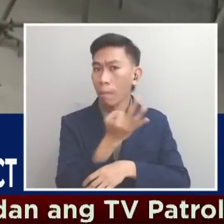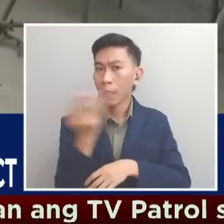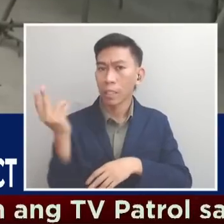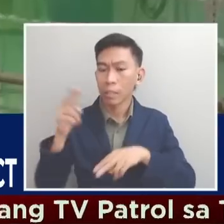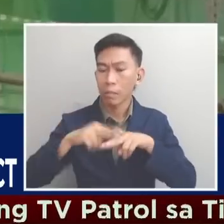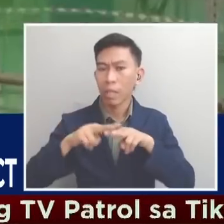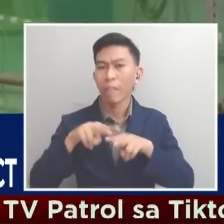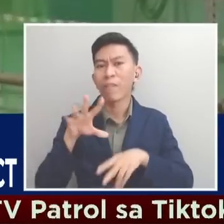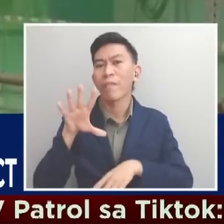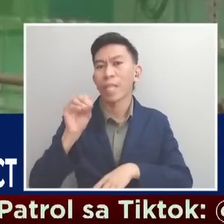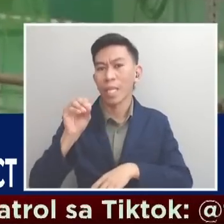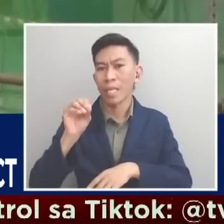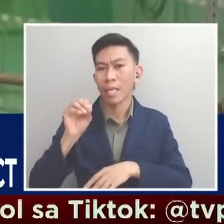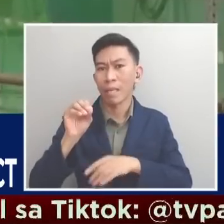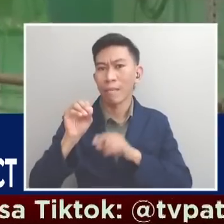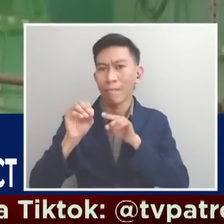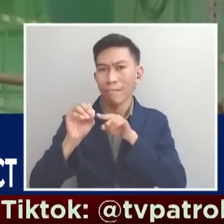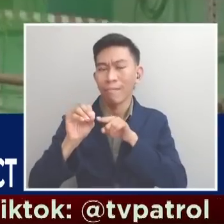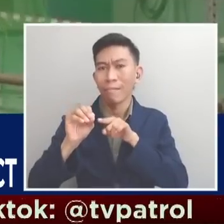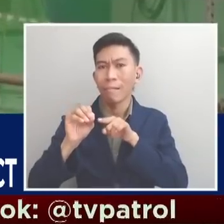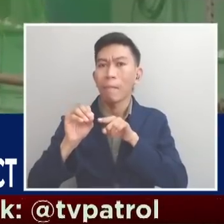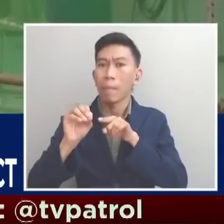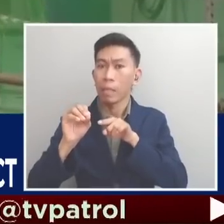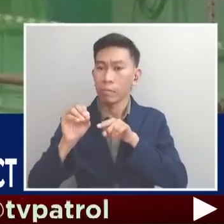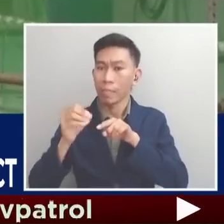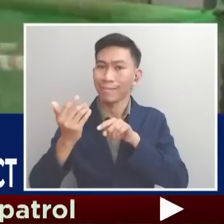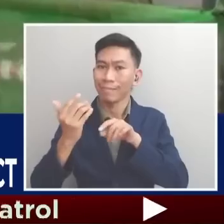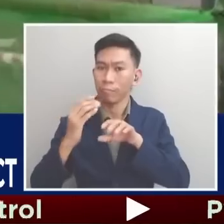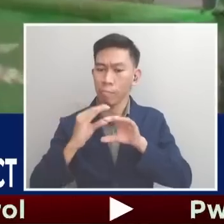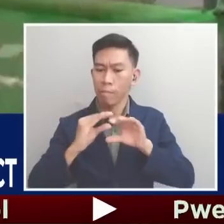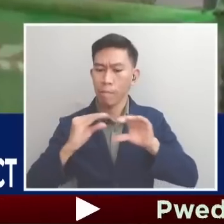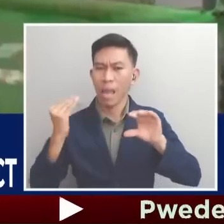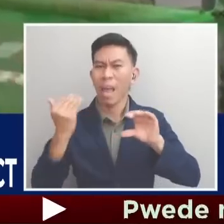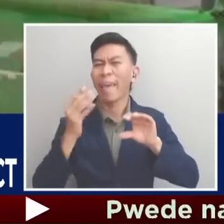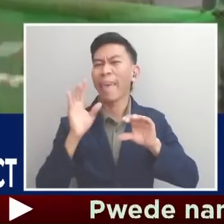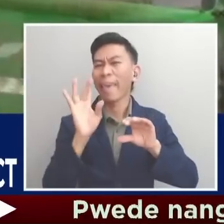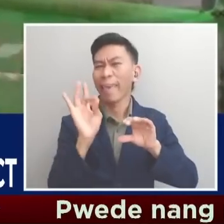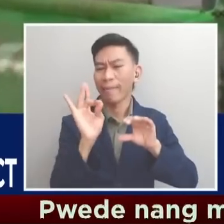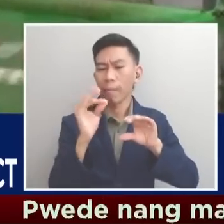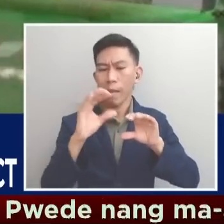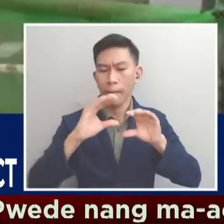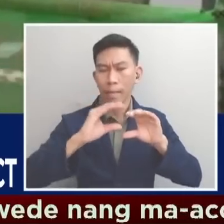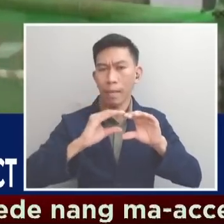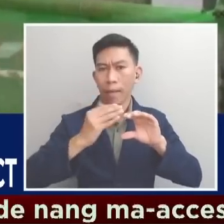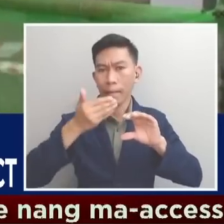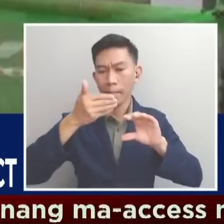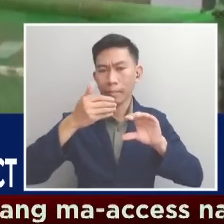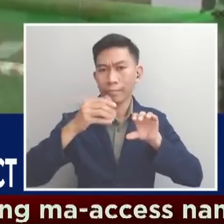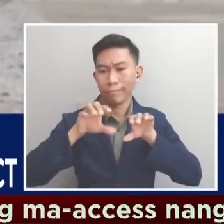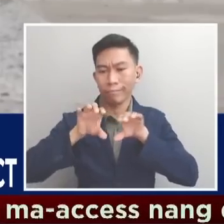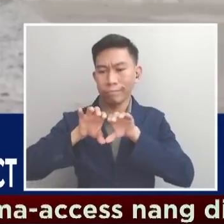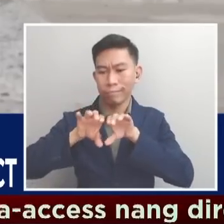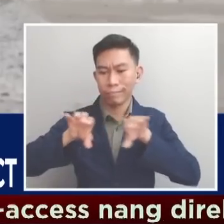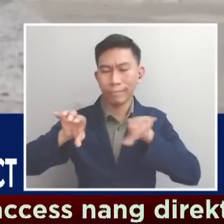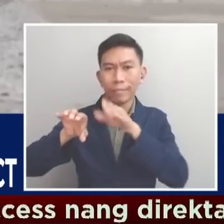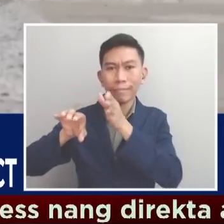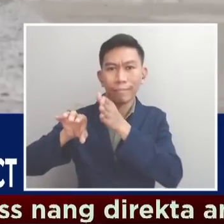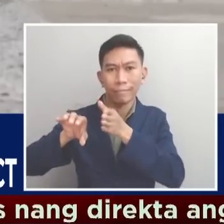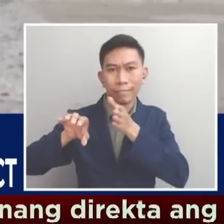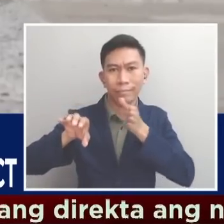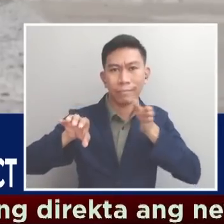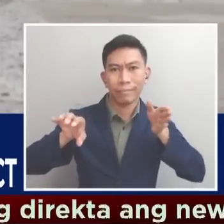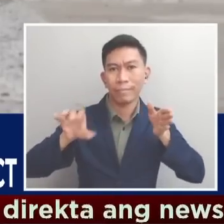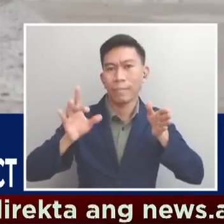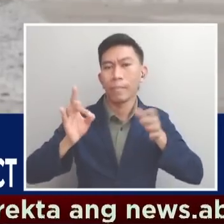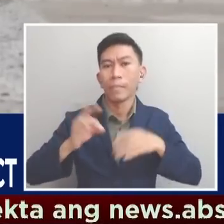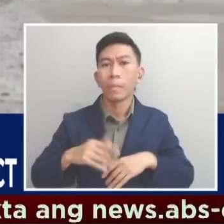bagon kada set. Inaasahan na matatapos ang buong 147-kilometer railway project sa